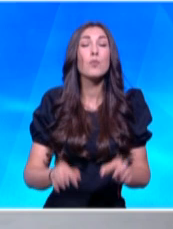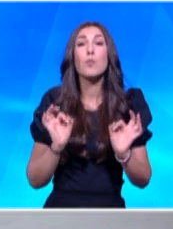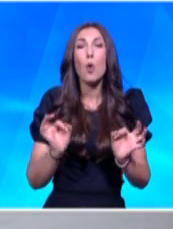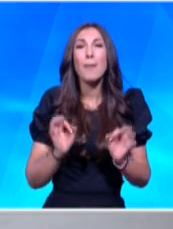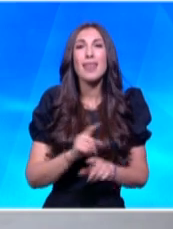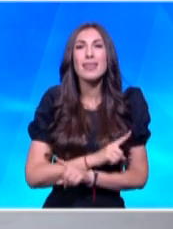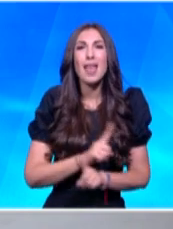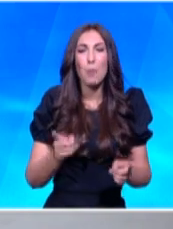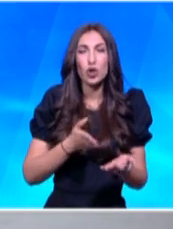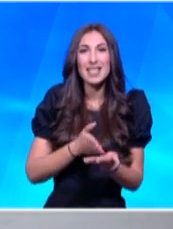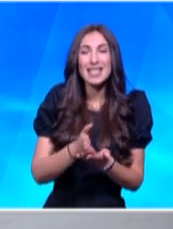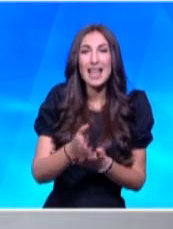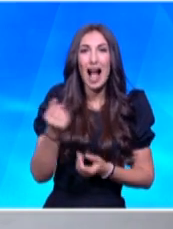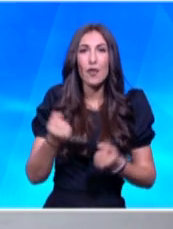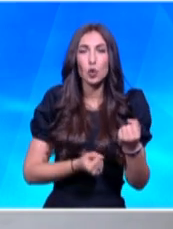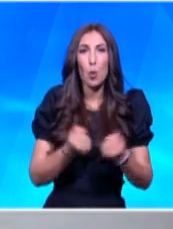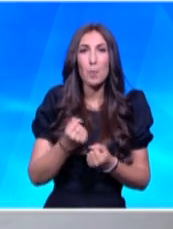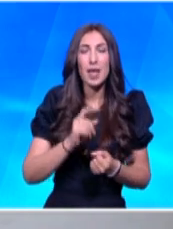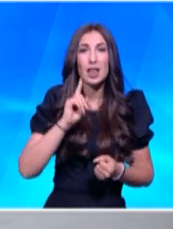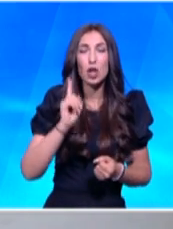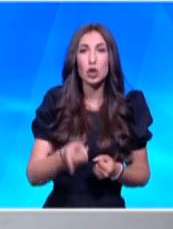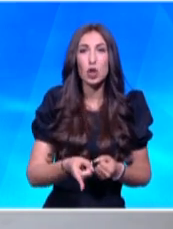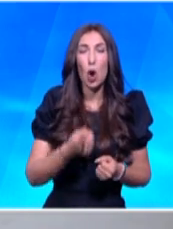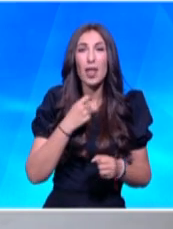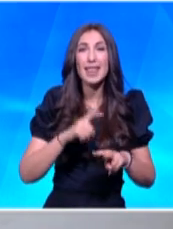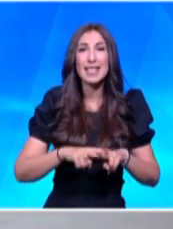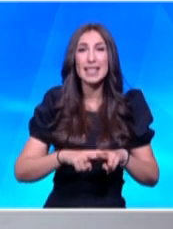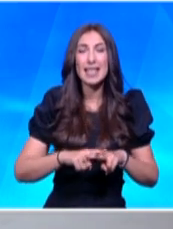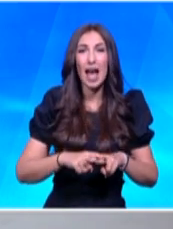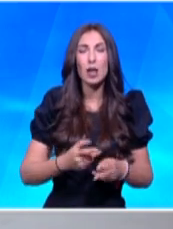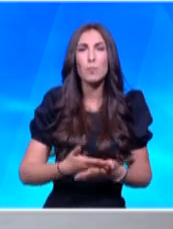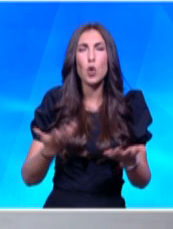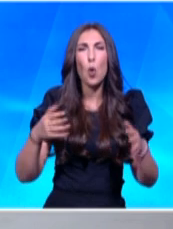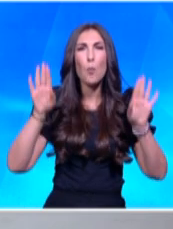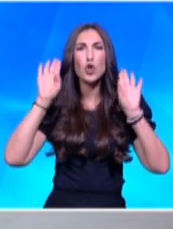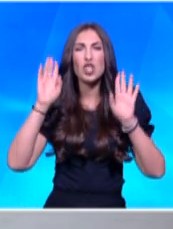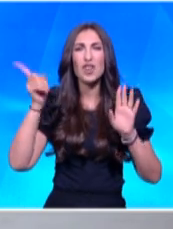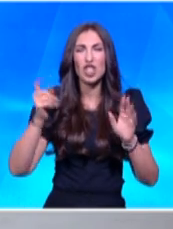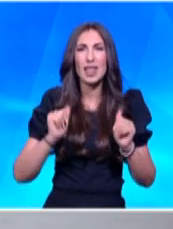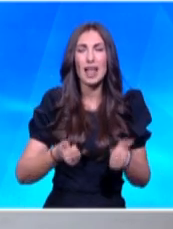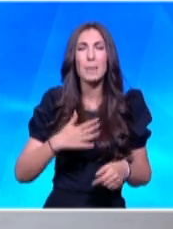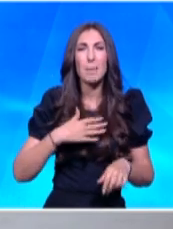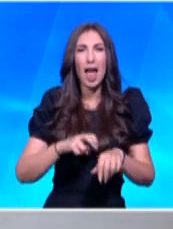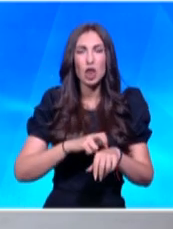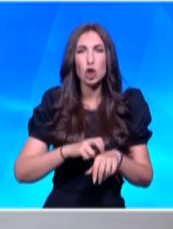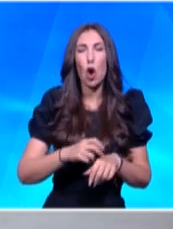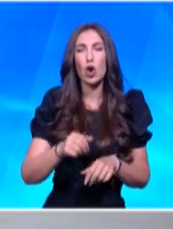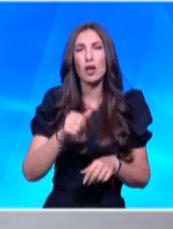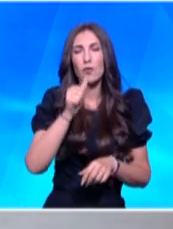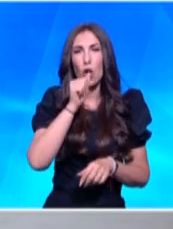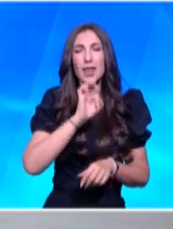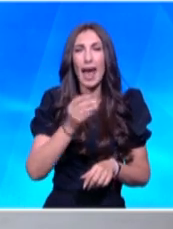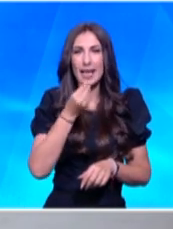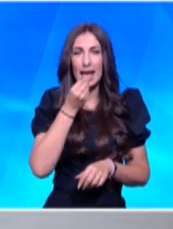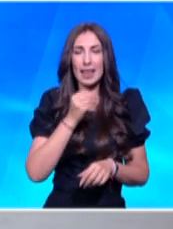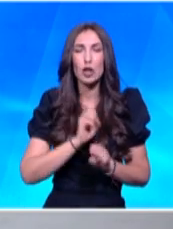може да се стигне с автомобили до Нестинарка. Стотиците почиващи там има ток, вода и храна. Това зави